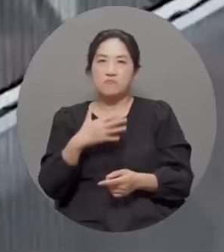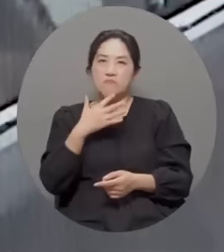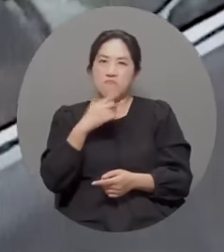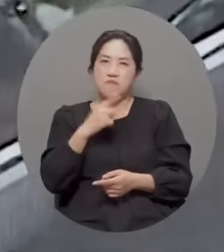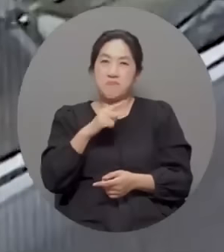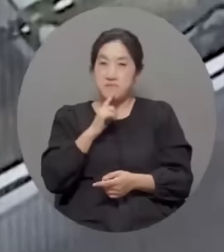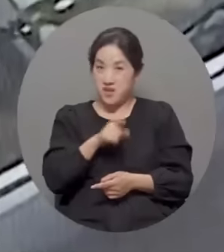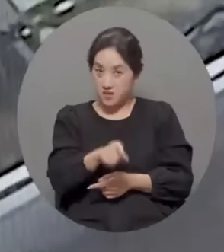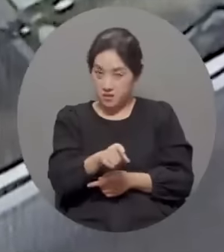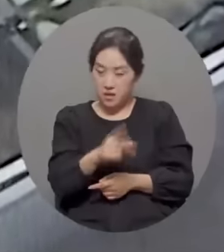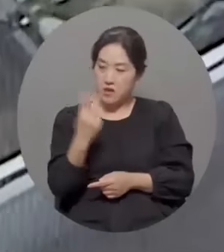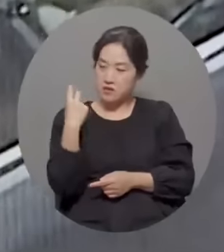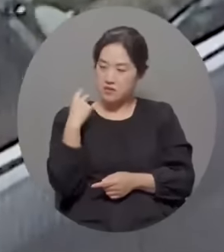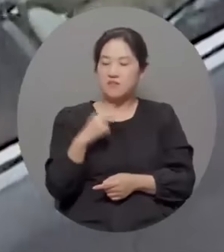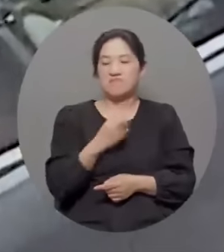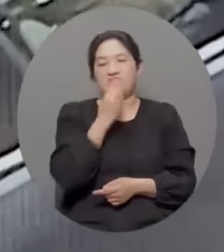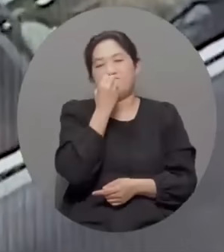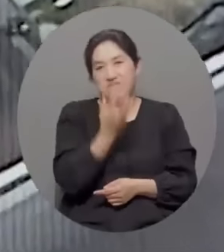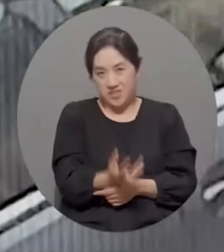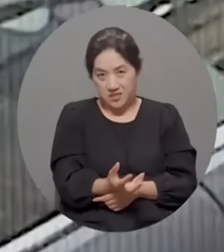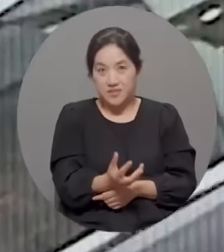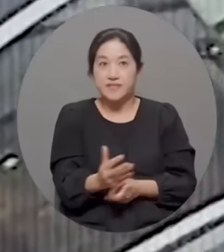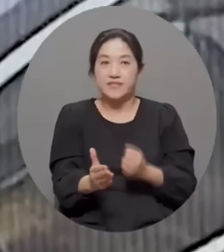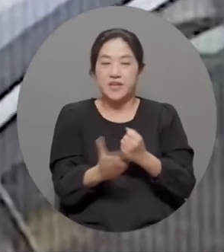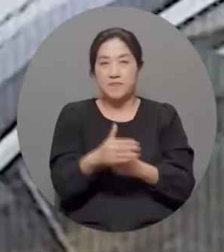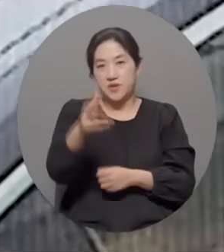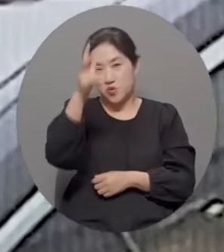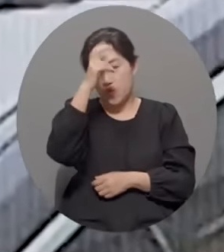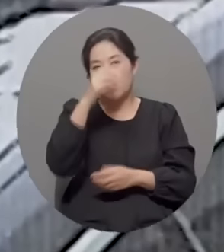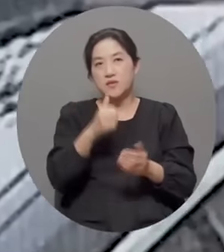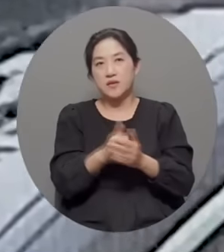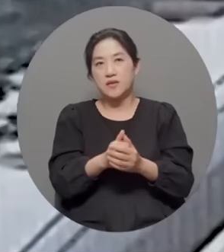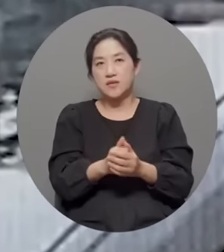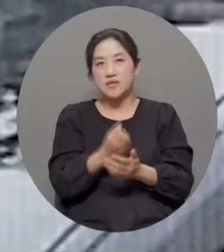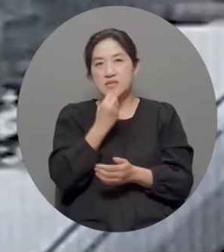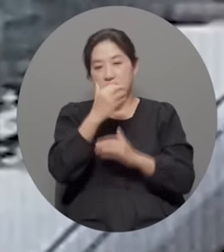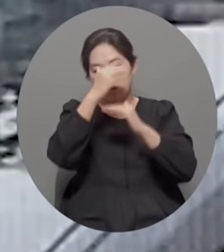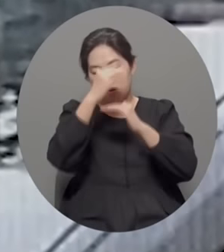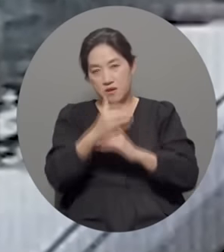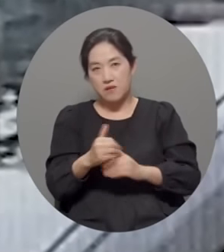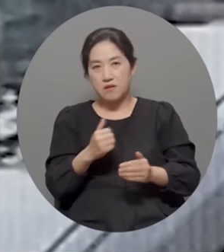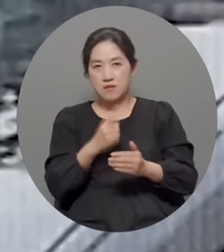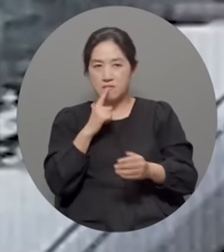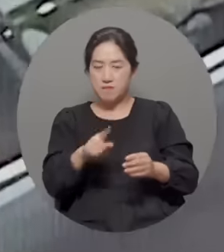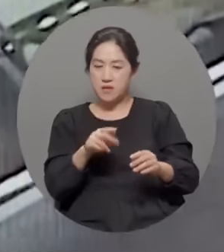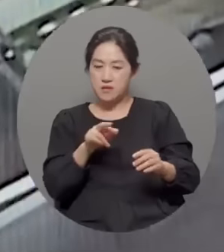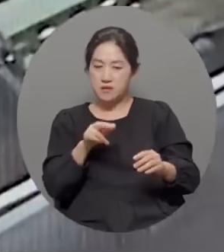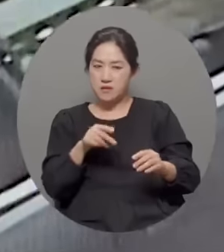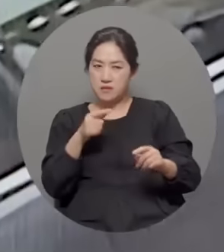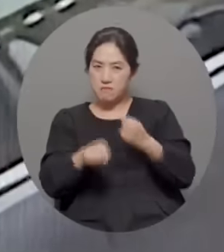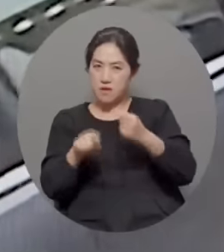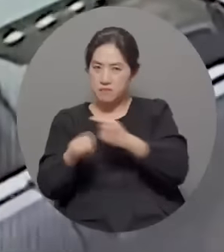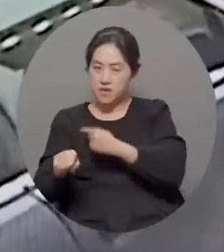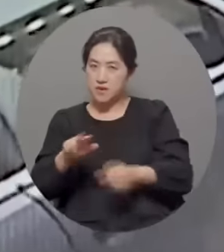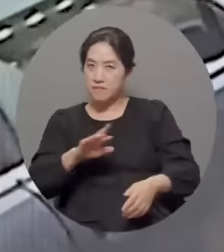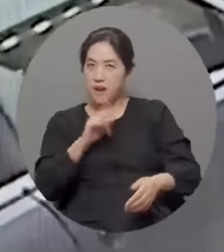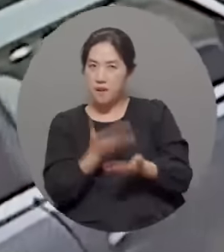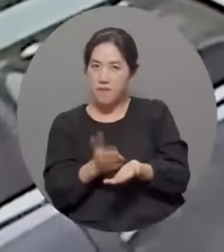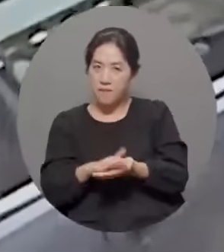씨가 이틀 전 음주를 시인한 만큼 경찰은 그동안 진술에서 모순된 점을 캐물은 것으로